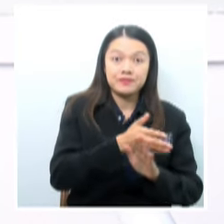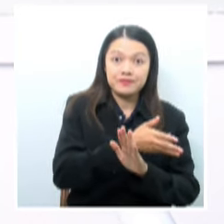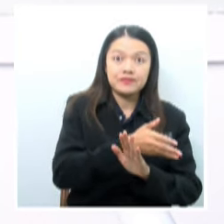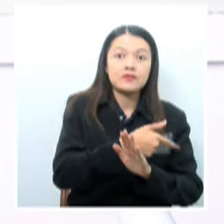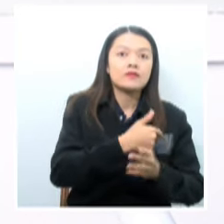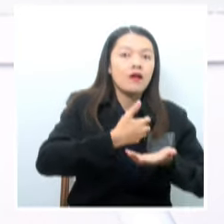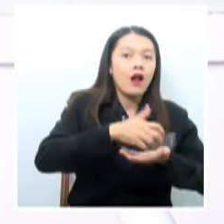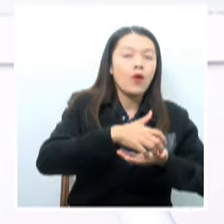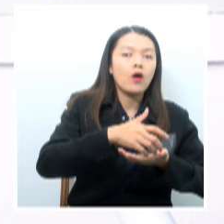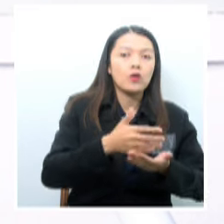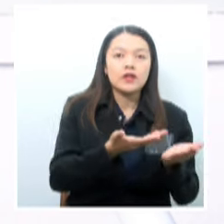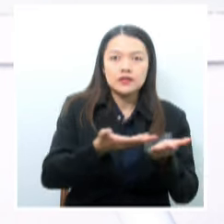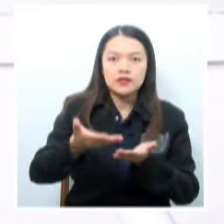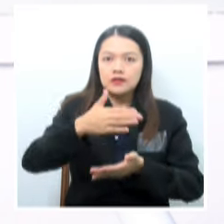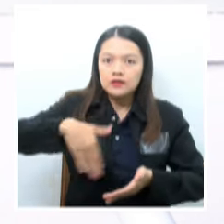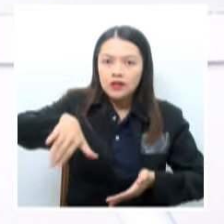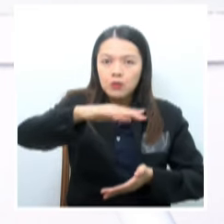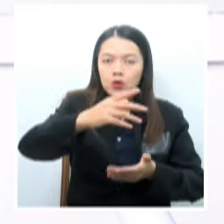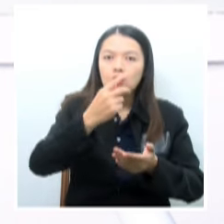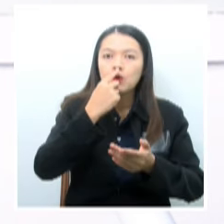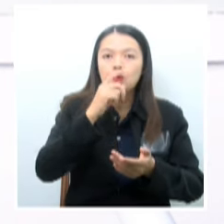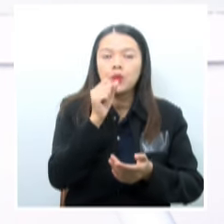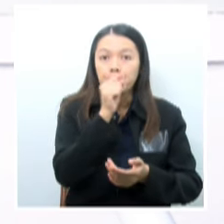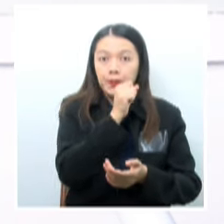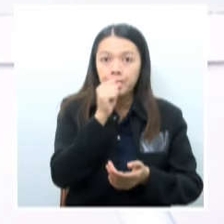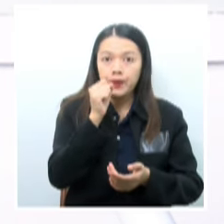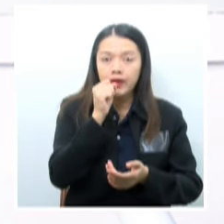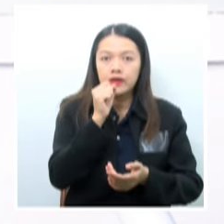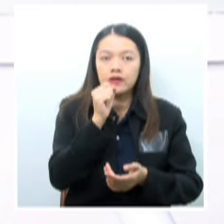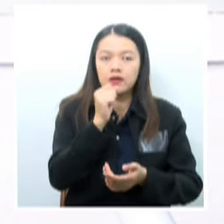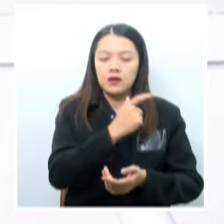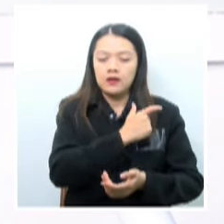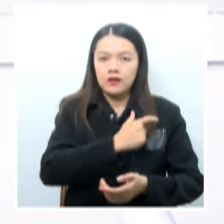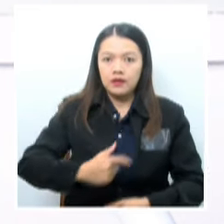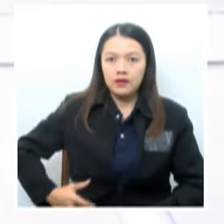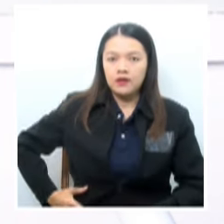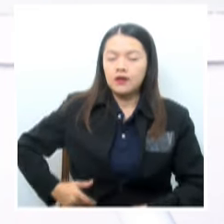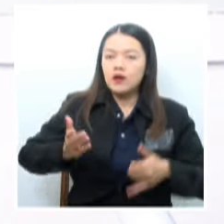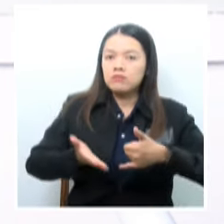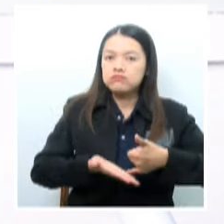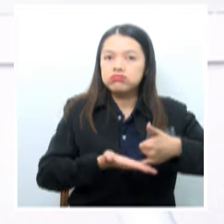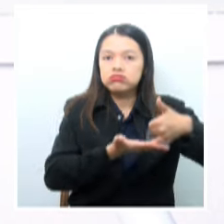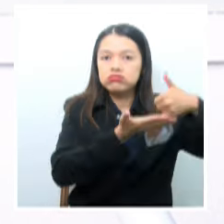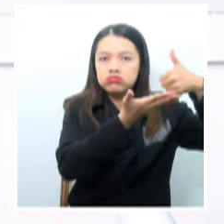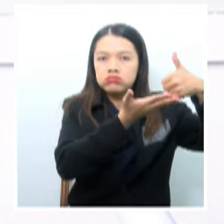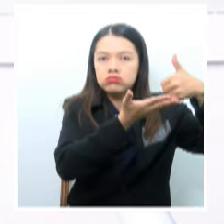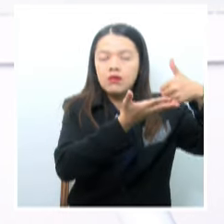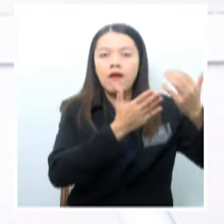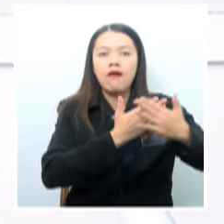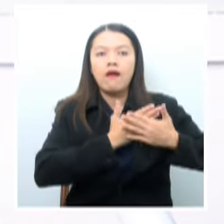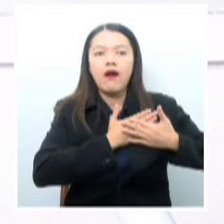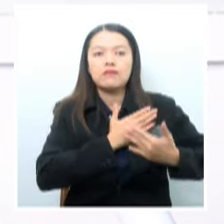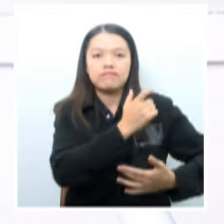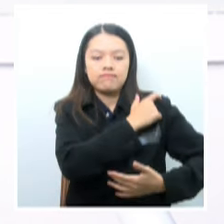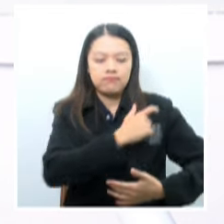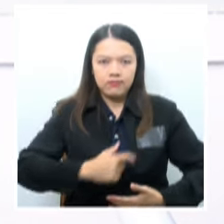ของเราในวันนี้นะคะขอเชิญชวนทุกท่านได้ร่วมกันร้องเพลงสดุดีจอมราชาค่ะเพื่อเป็นการแสดงความจงรักภักดีต่อสถาบันพระมหากษัตริย์นะคะ